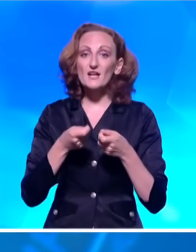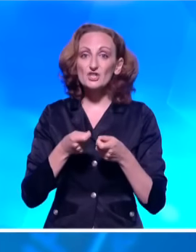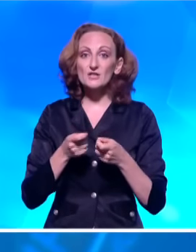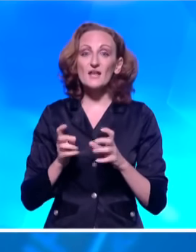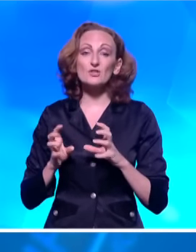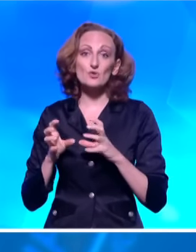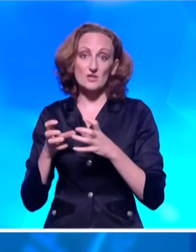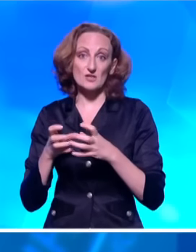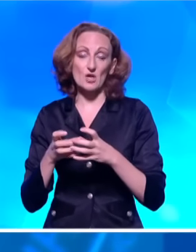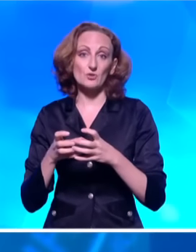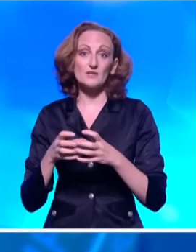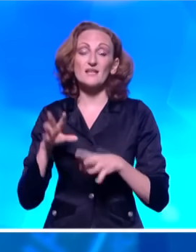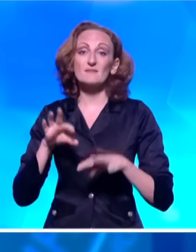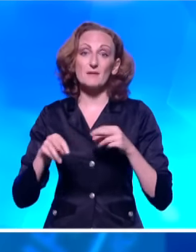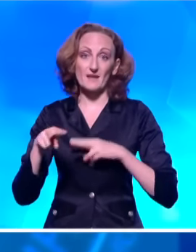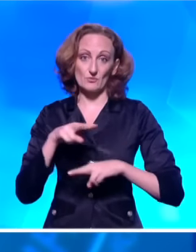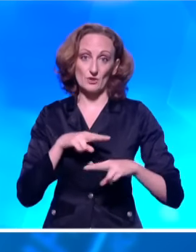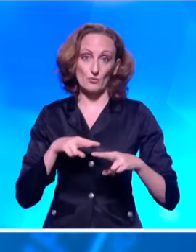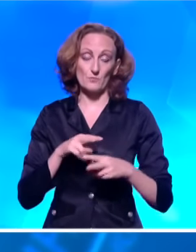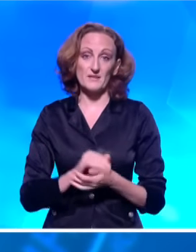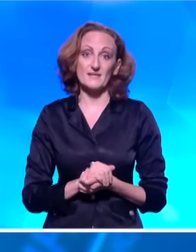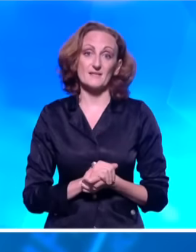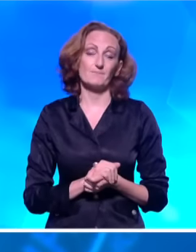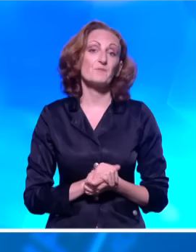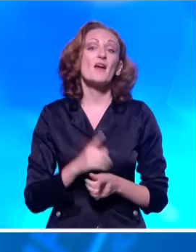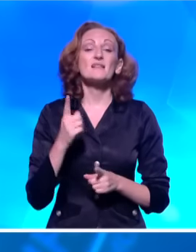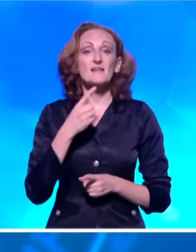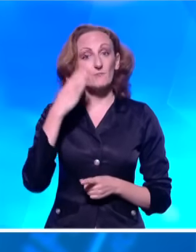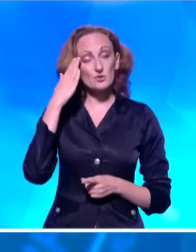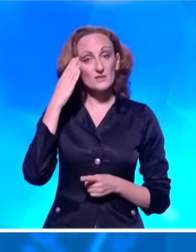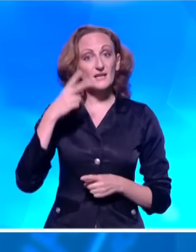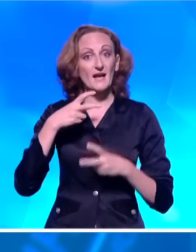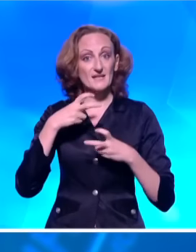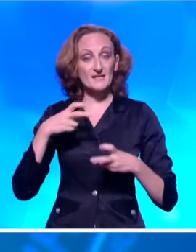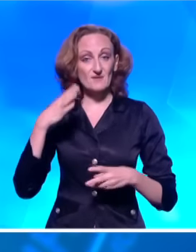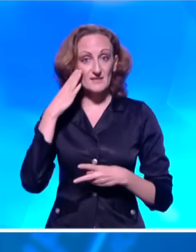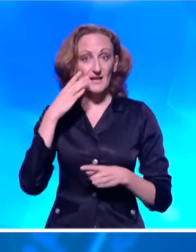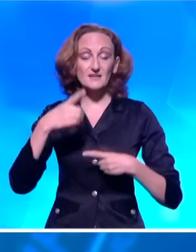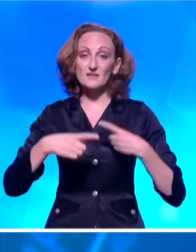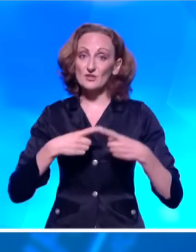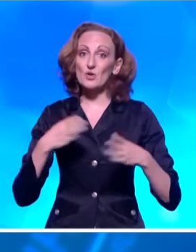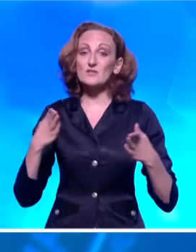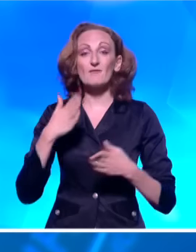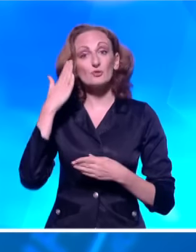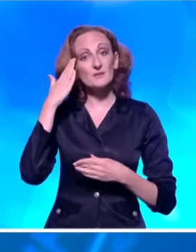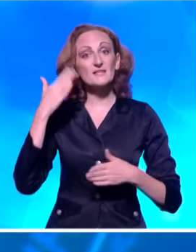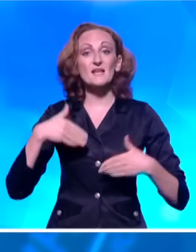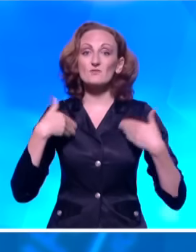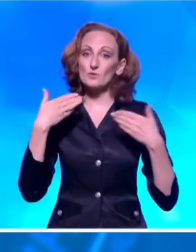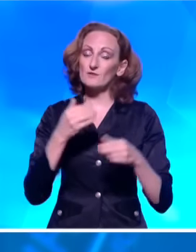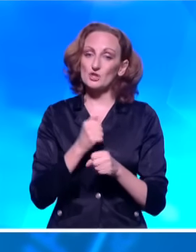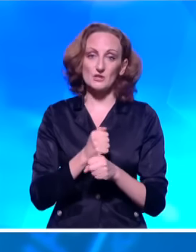обратно, като транспорта до секционните избирателни комисии е само за страната, извън страната традиционно той се осъществява от Министерството на външните